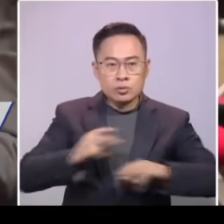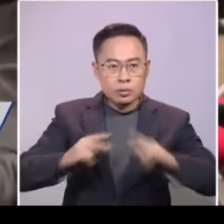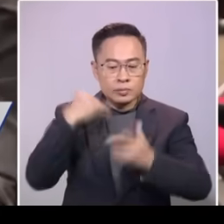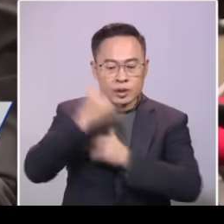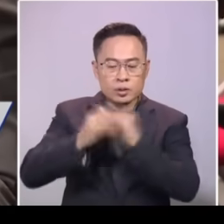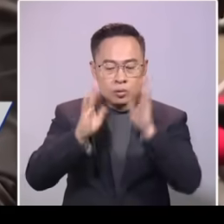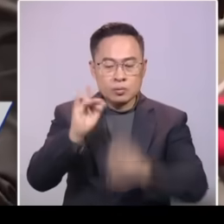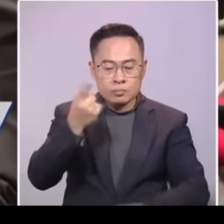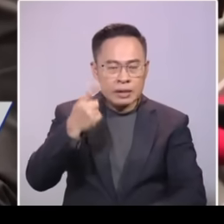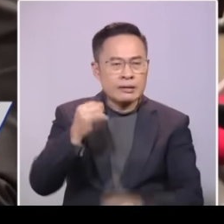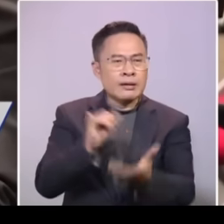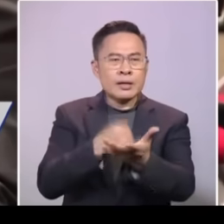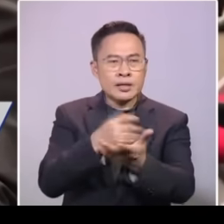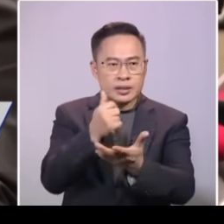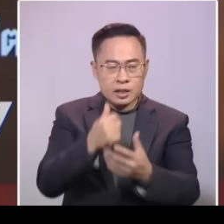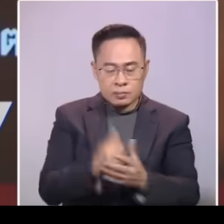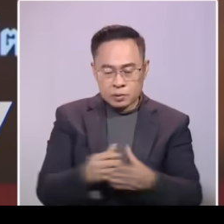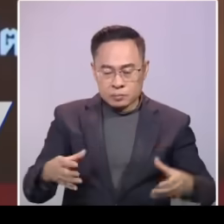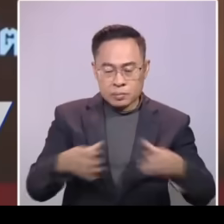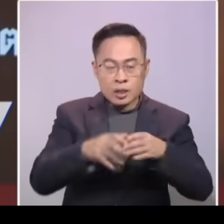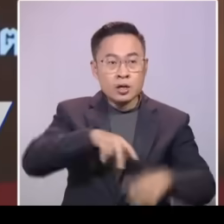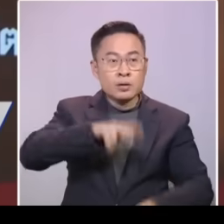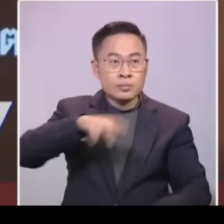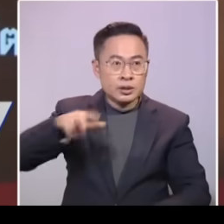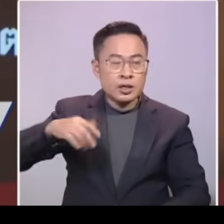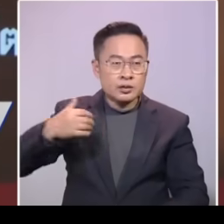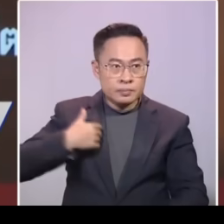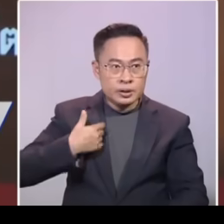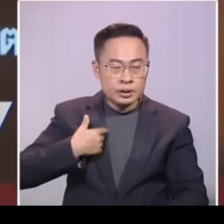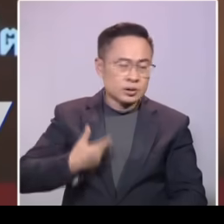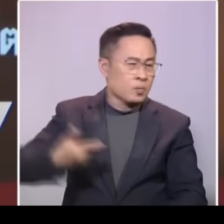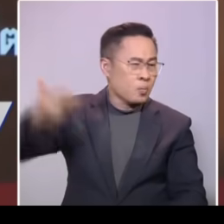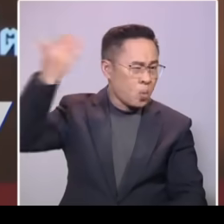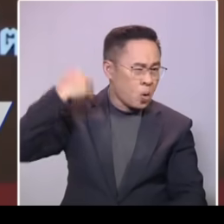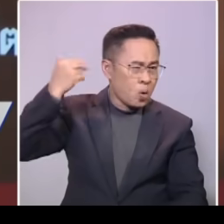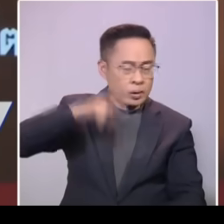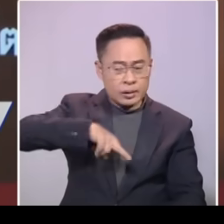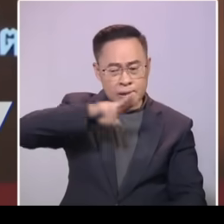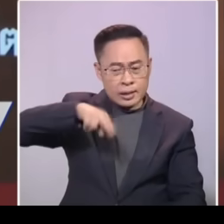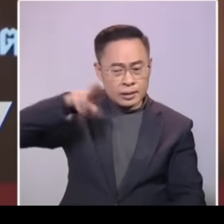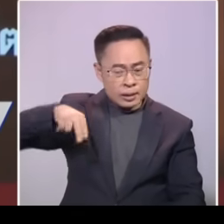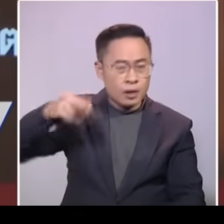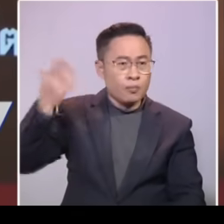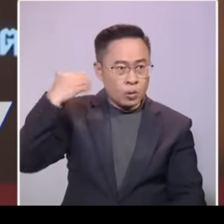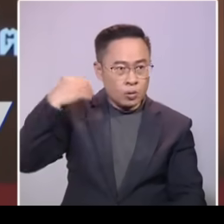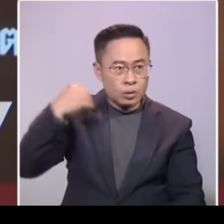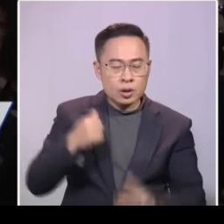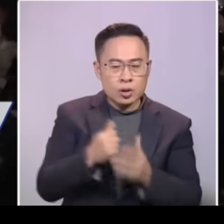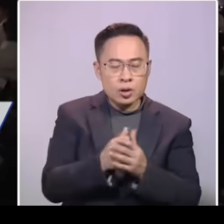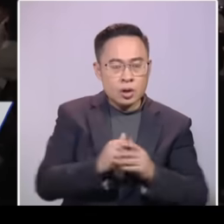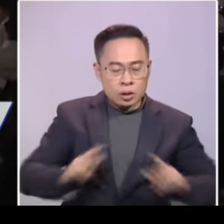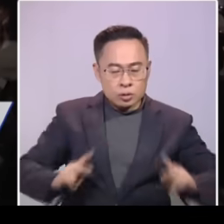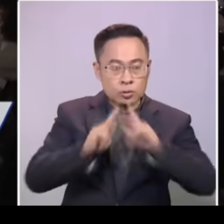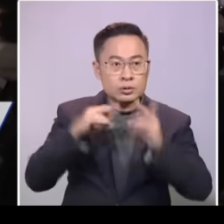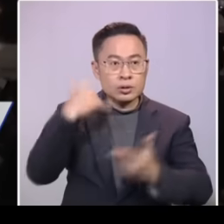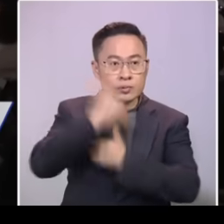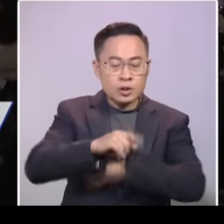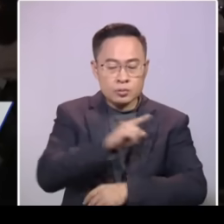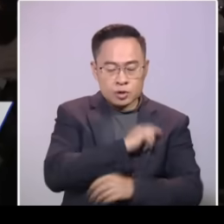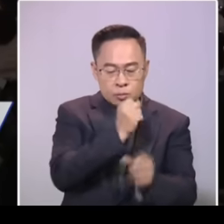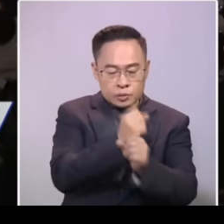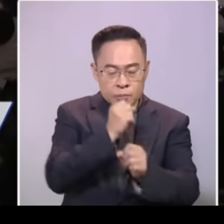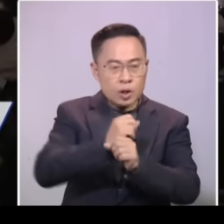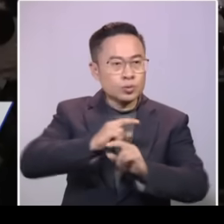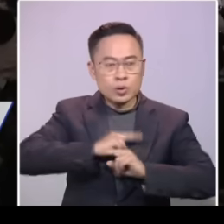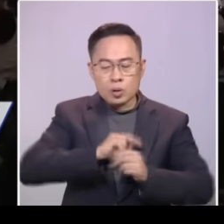สำหรับเพื่อไทยเพราะว่าดูจากที่ผ่านมาเนี่ยเพื่อไทยเอาตั้งแต่สมัยไทยรักไทยเป็นรัฐบาลก็มีการดูแลกระทรวงการต่างประเทศเอง